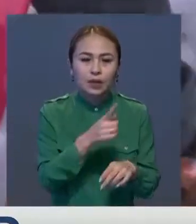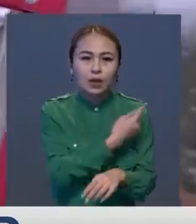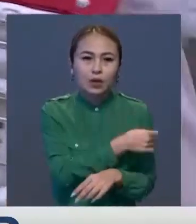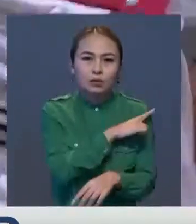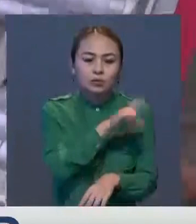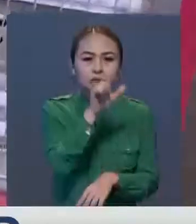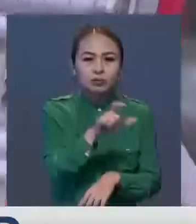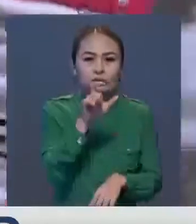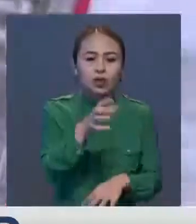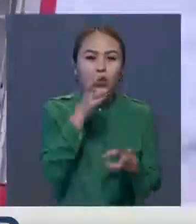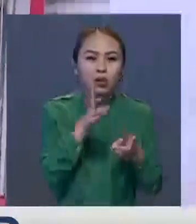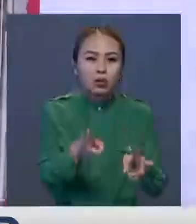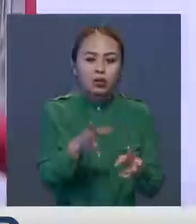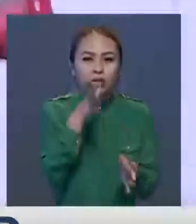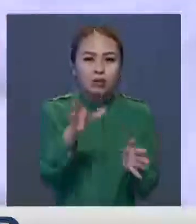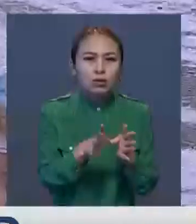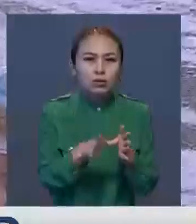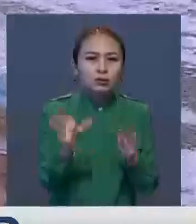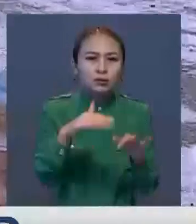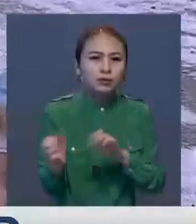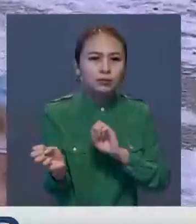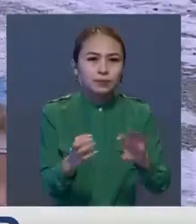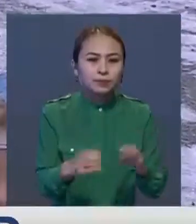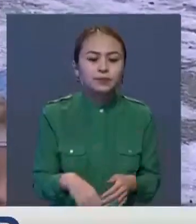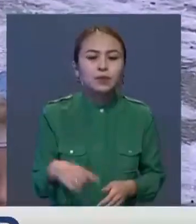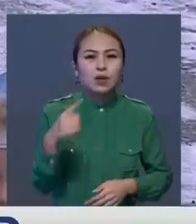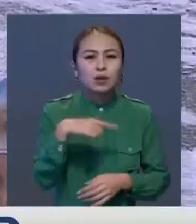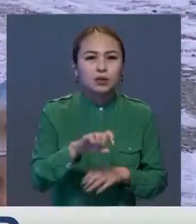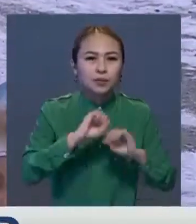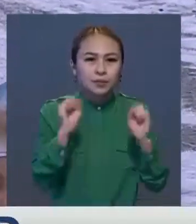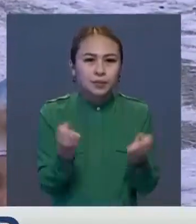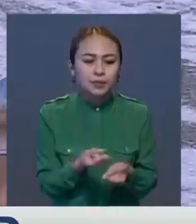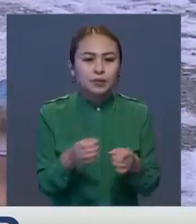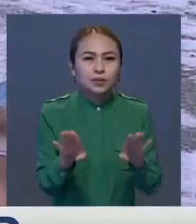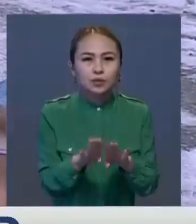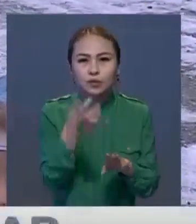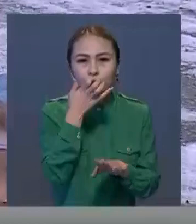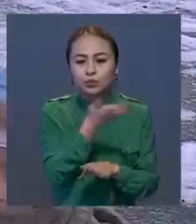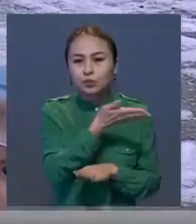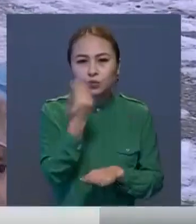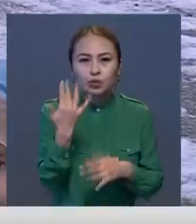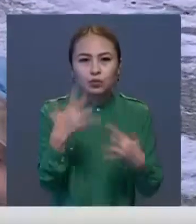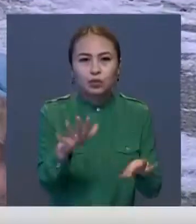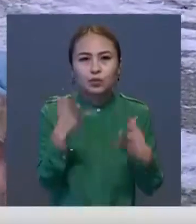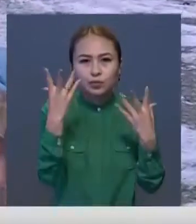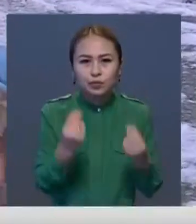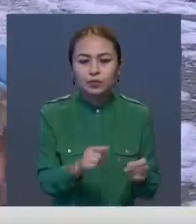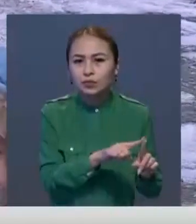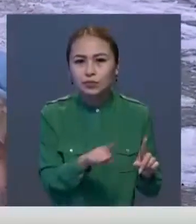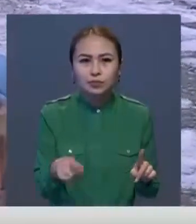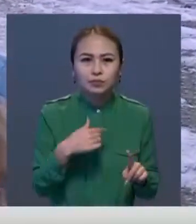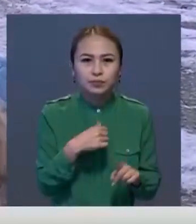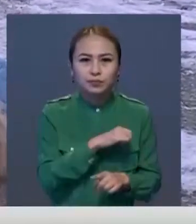ауруханадан жұрт электр жылытқыштарын құшақтап шығып жатыр. Іші салқын болғаннан кейін, ішінде жоқ қой енді, жылу жоқ қой, қанша күн болды. Содан кейін